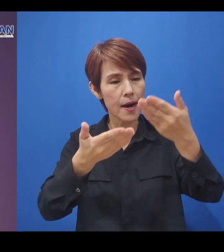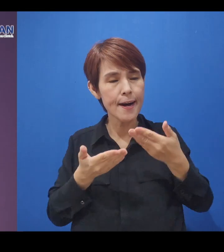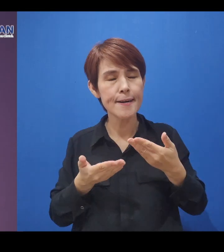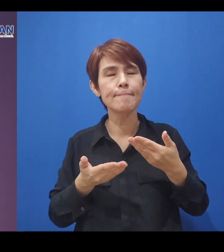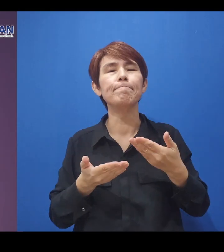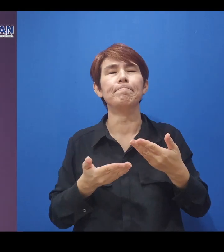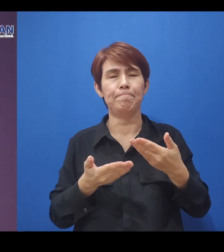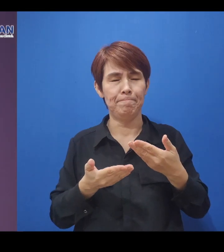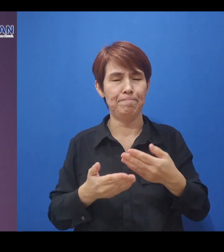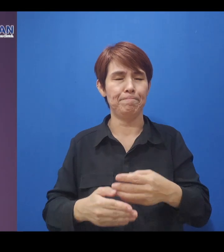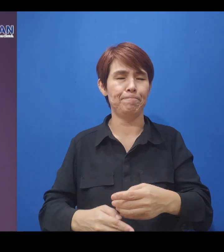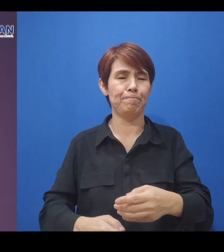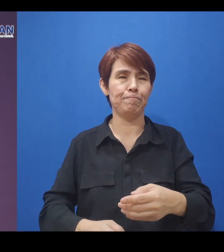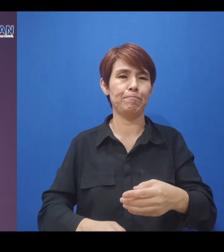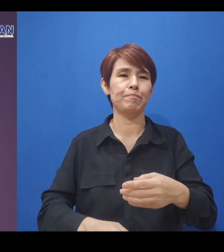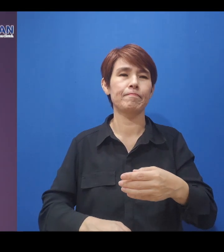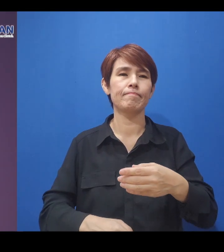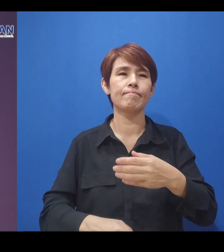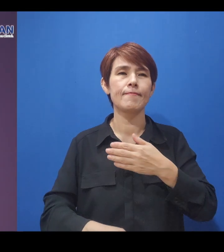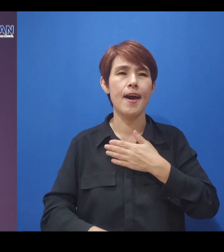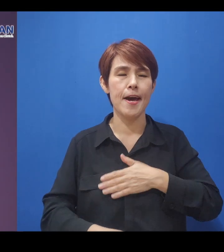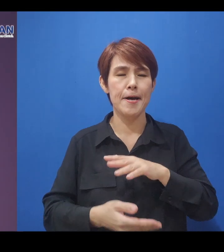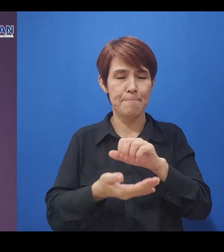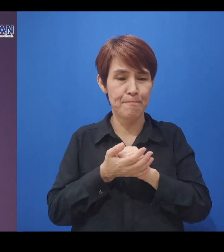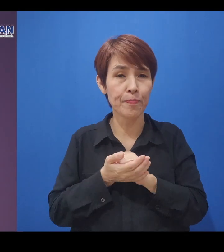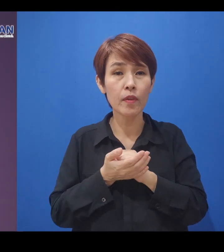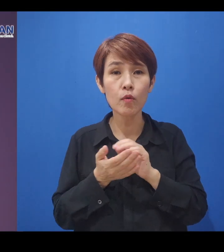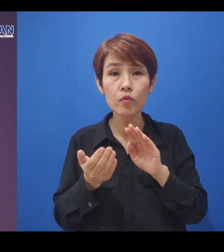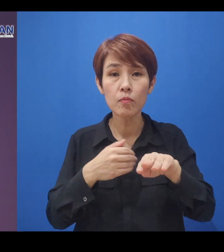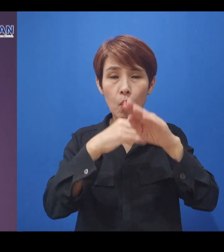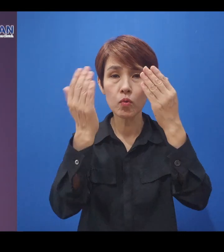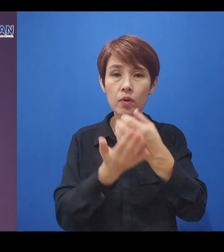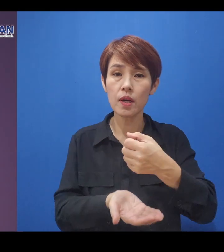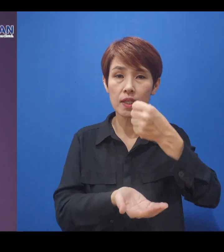순간 모든 게 사라진다는 뜻입니다.